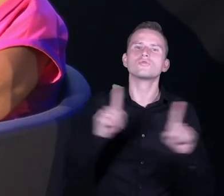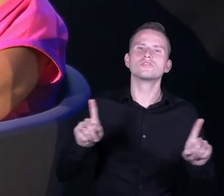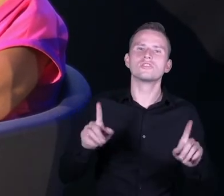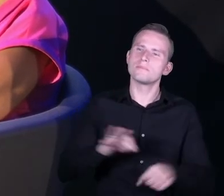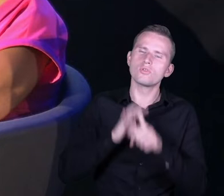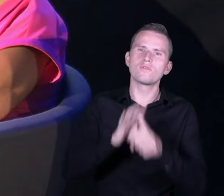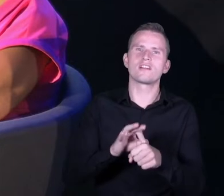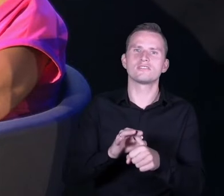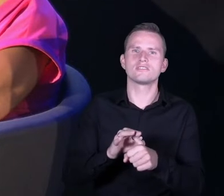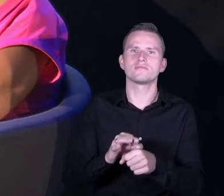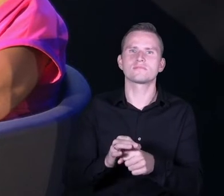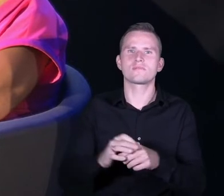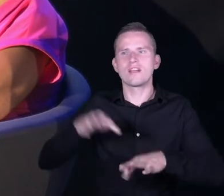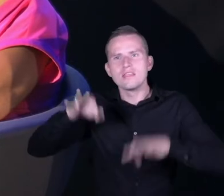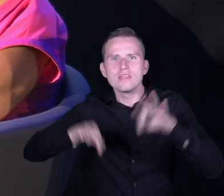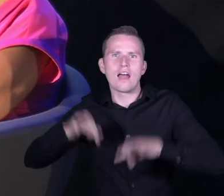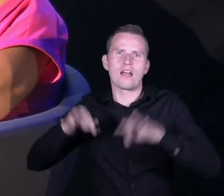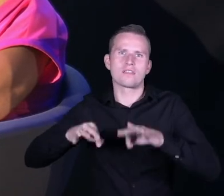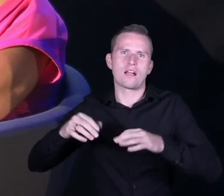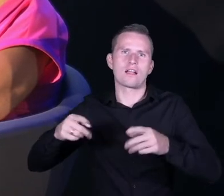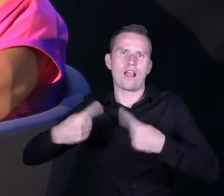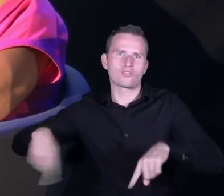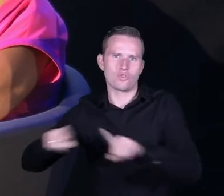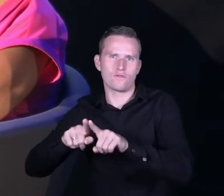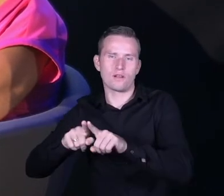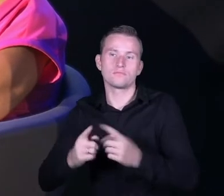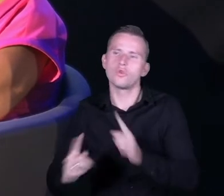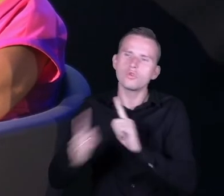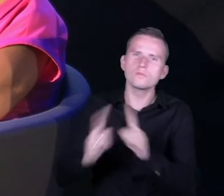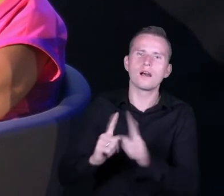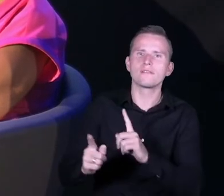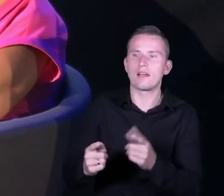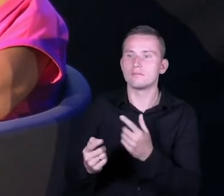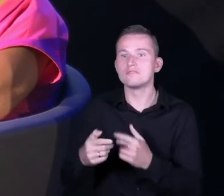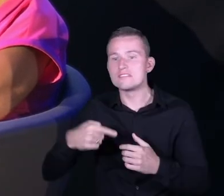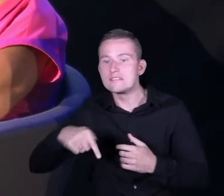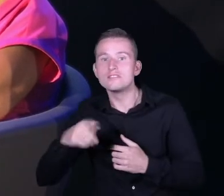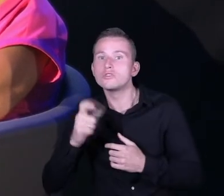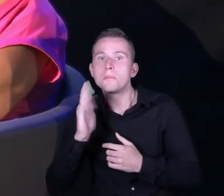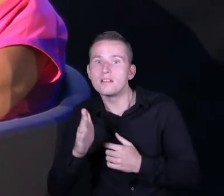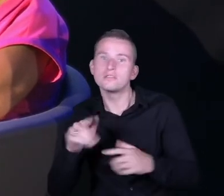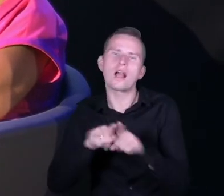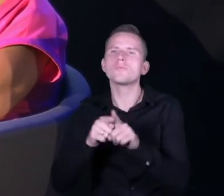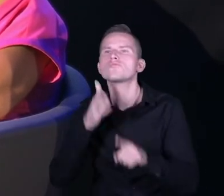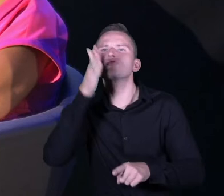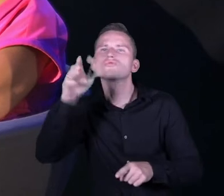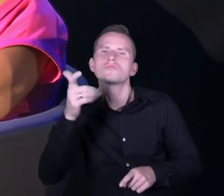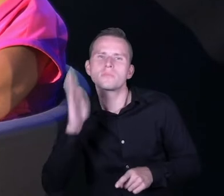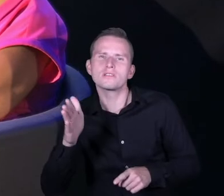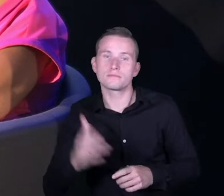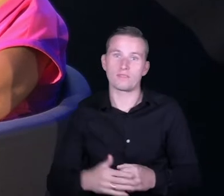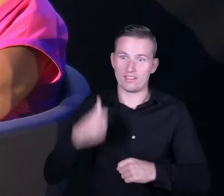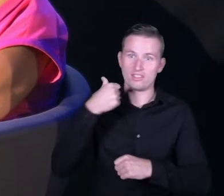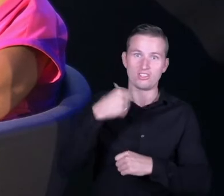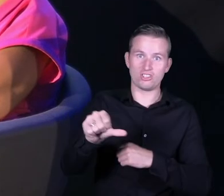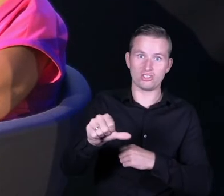kiedy rozmawia z dziećmi o bliższych i dalszych wydarzeniach i też właśnie tydzień pracy kończy taka narada